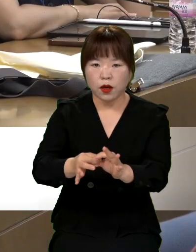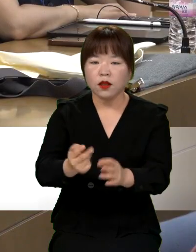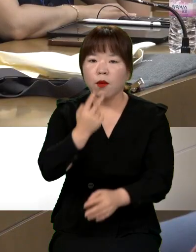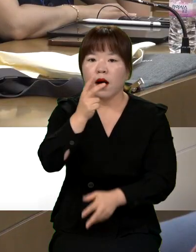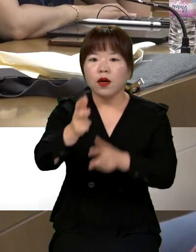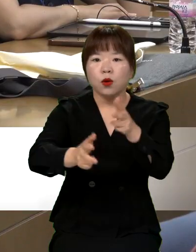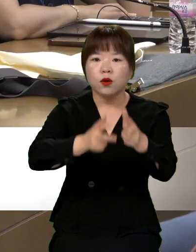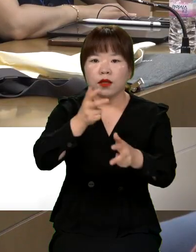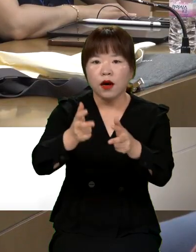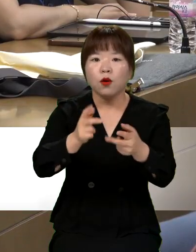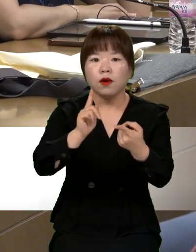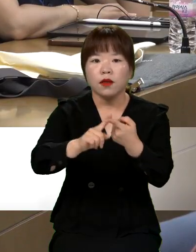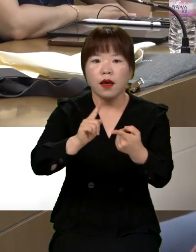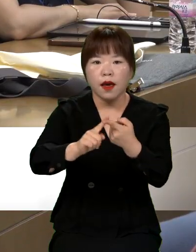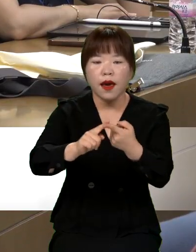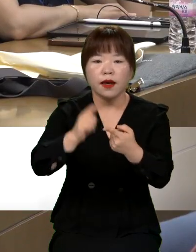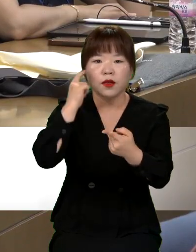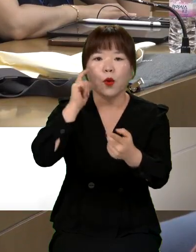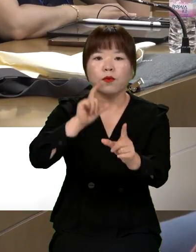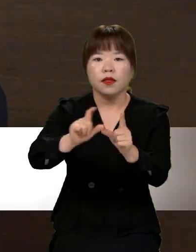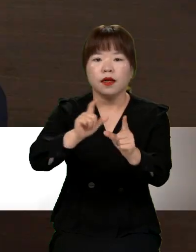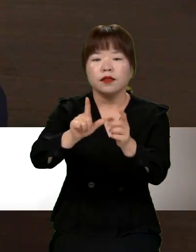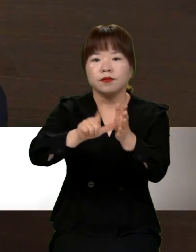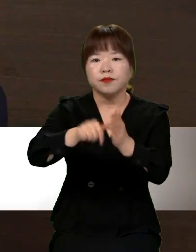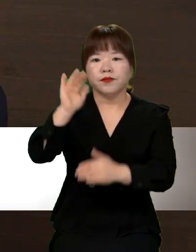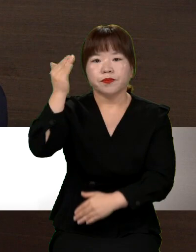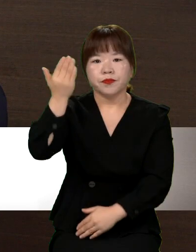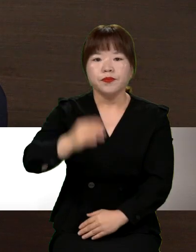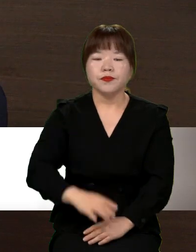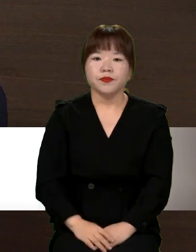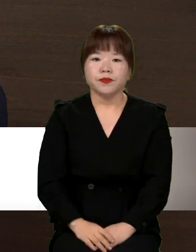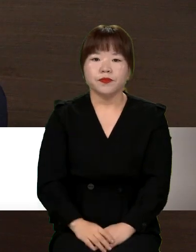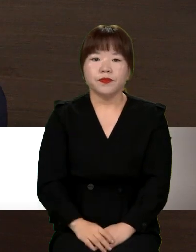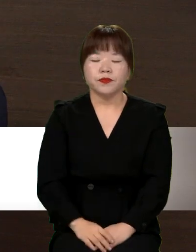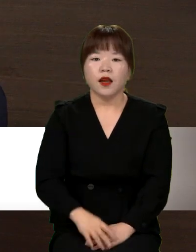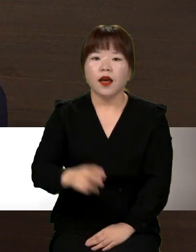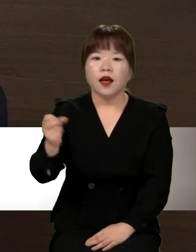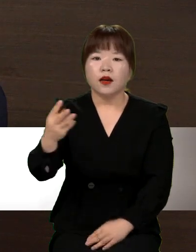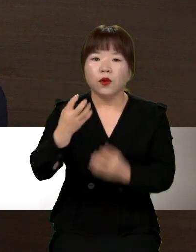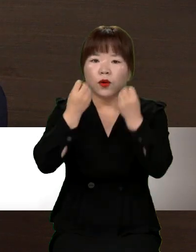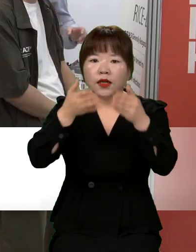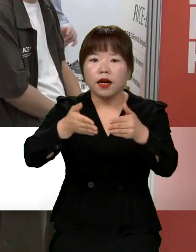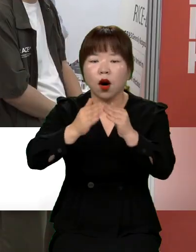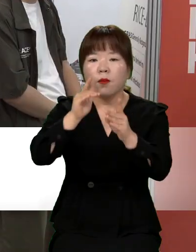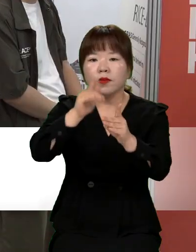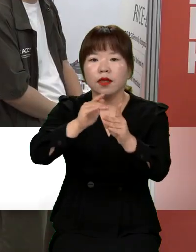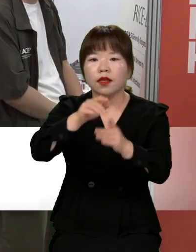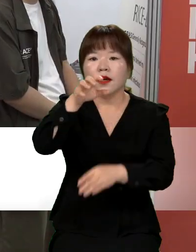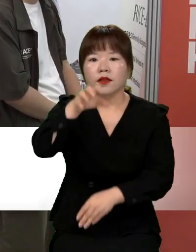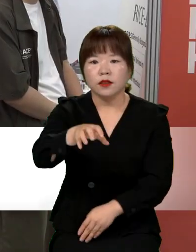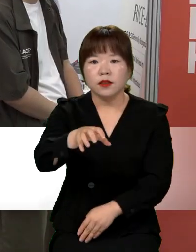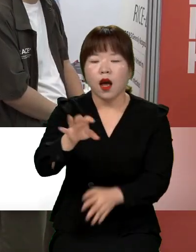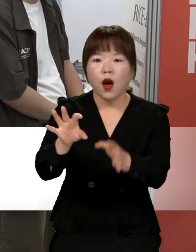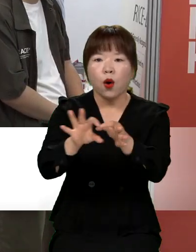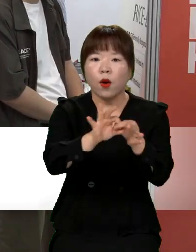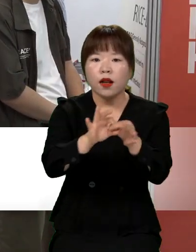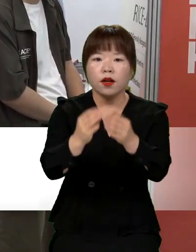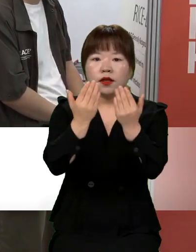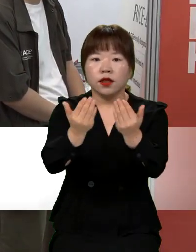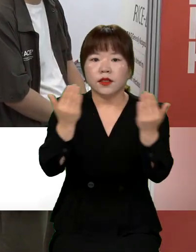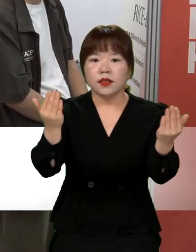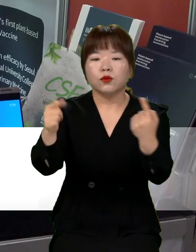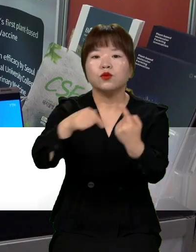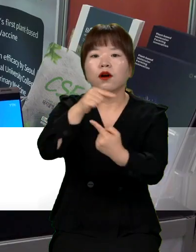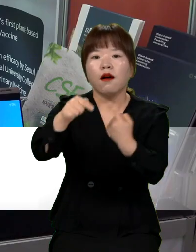바이오산업 전반에 대해 심도있게 고민하는 시간을 가졌습니다 아울러 체인지업그라운드에서는 관련 전시